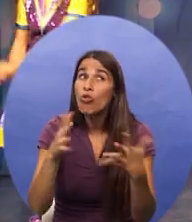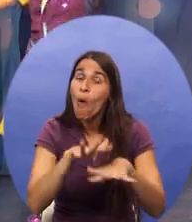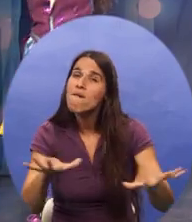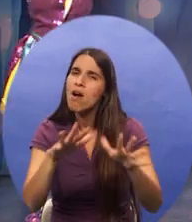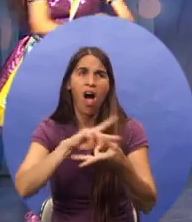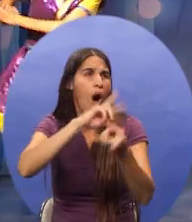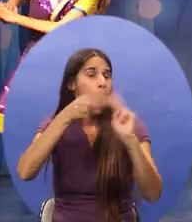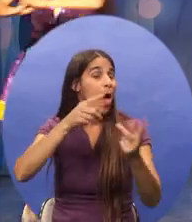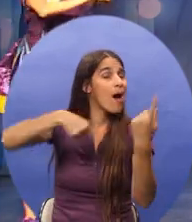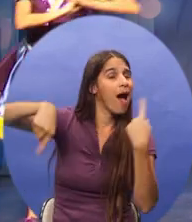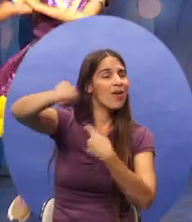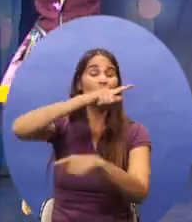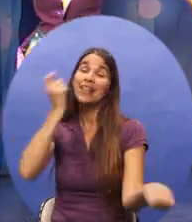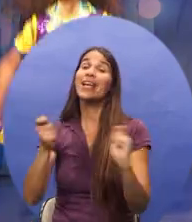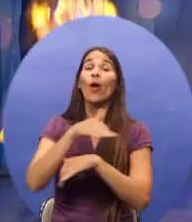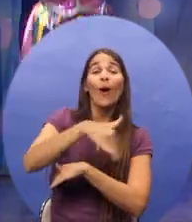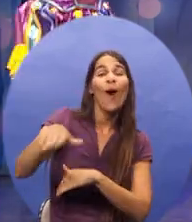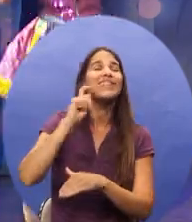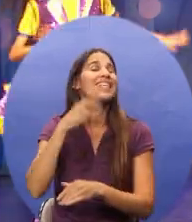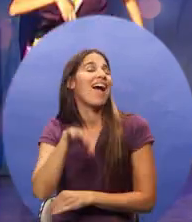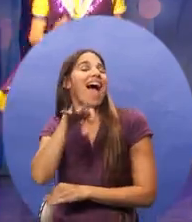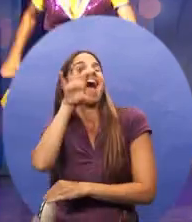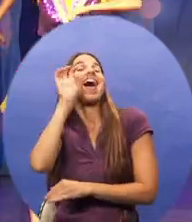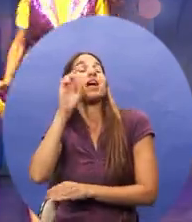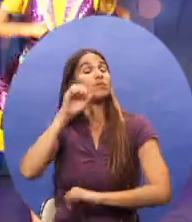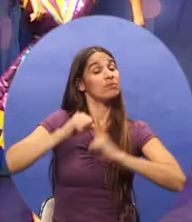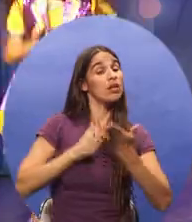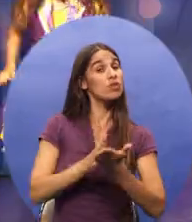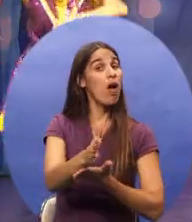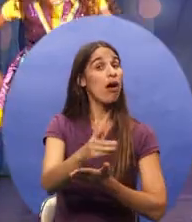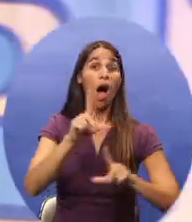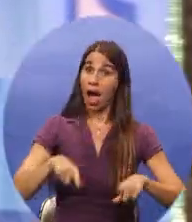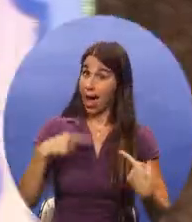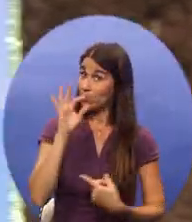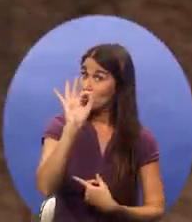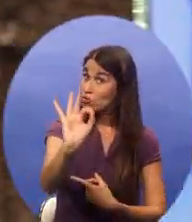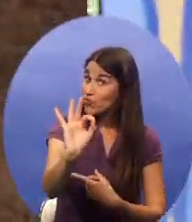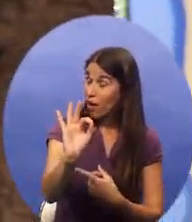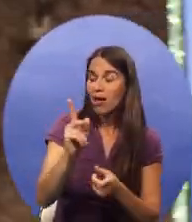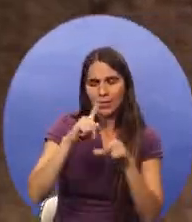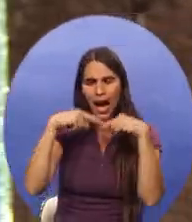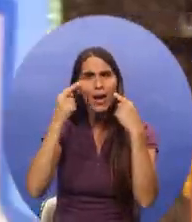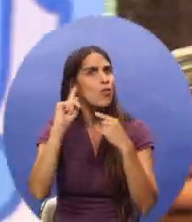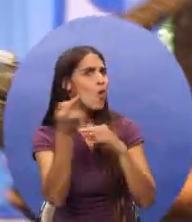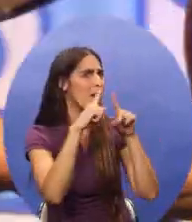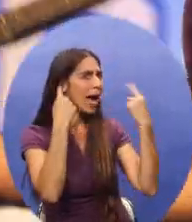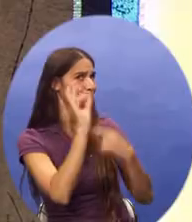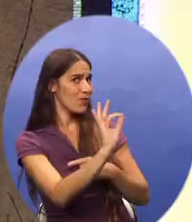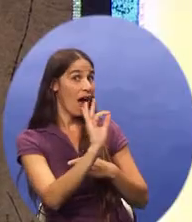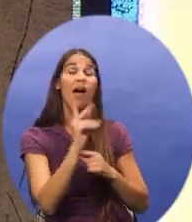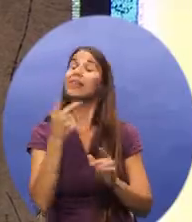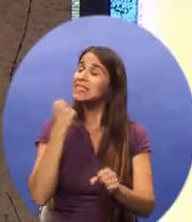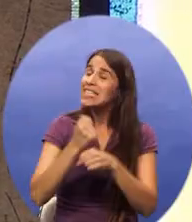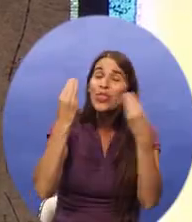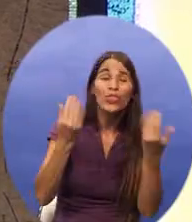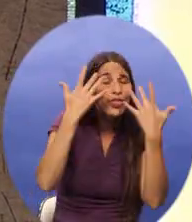רק טוב כי העולם הכל קוד ברחוב צחק בצחוק גדול לך ישר החיים הם בשבילך תחייך חייך איכו לך